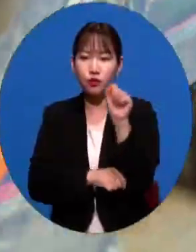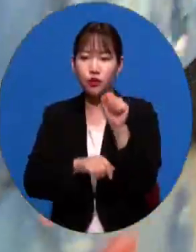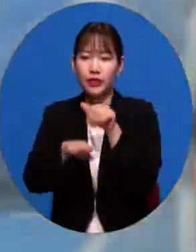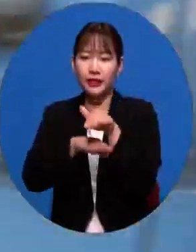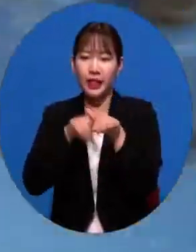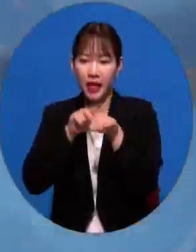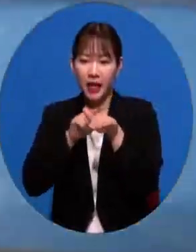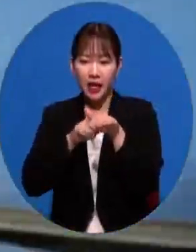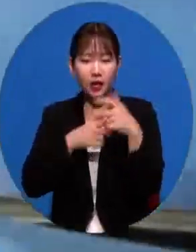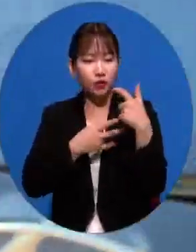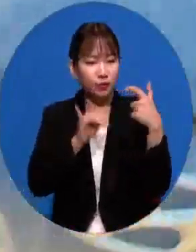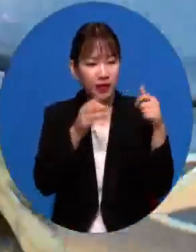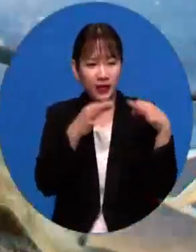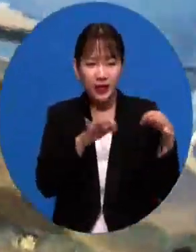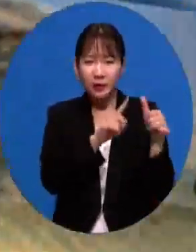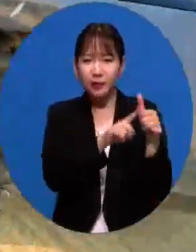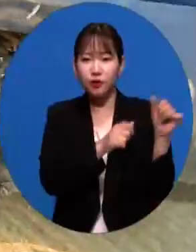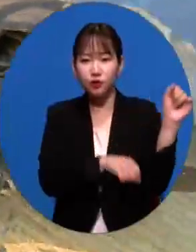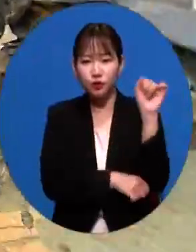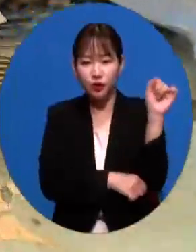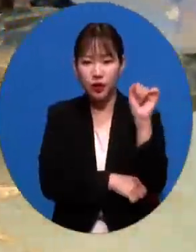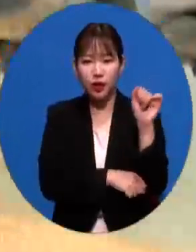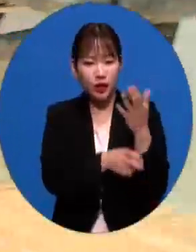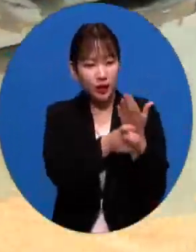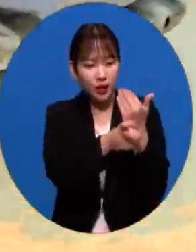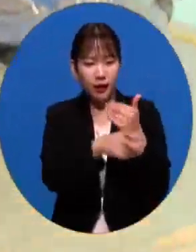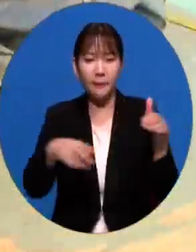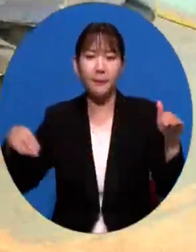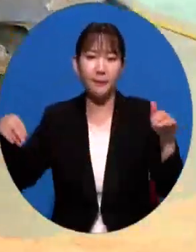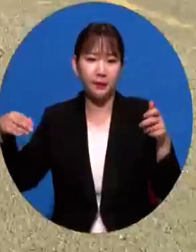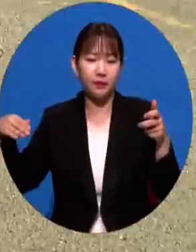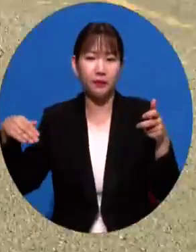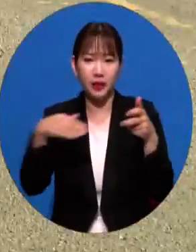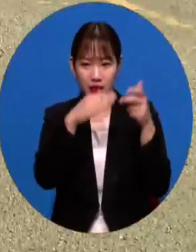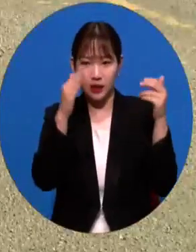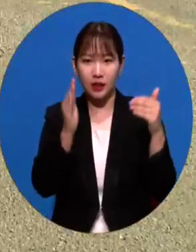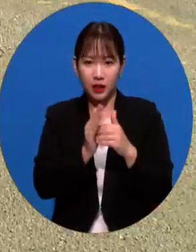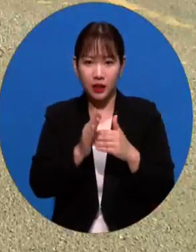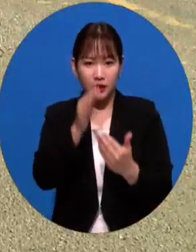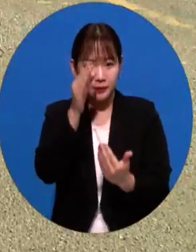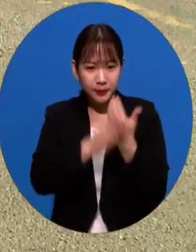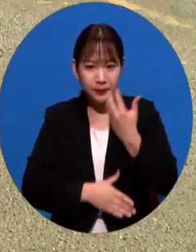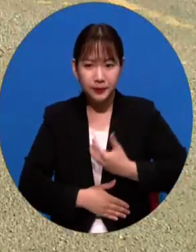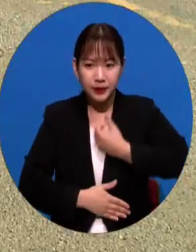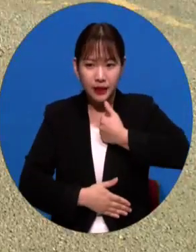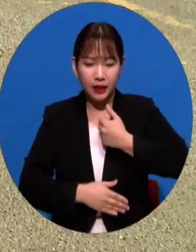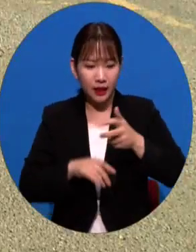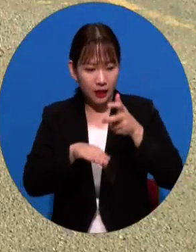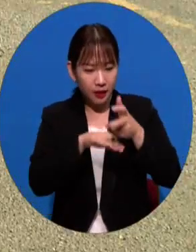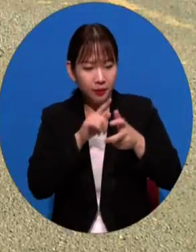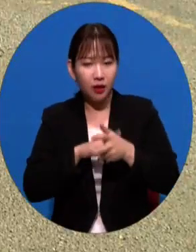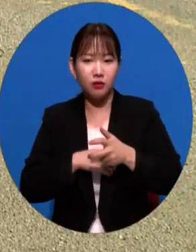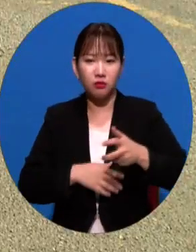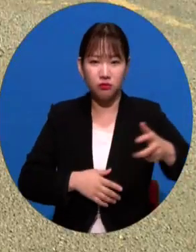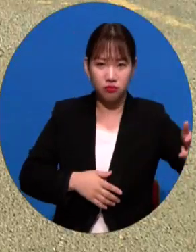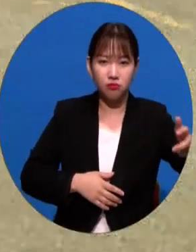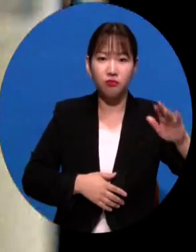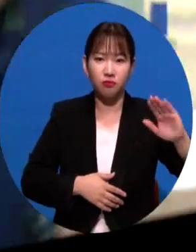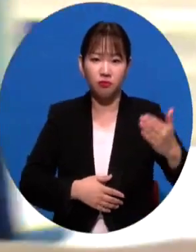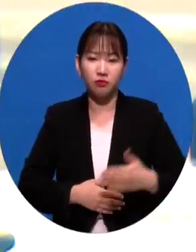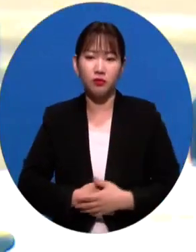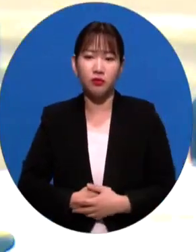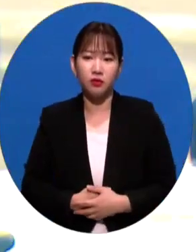승용차가 60대 김모 씨가 몰던 1톤 화물차를 들이받았습니다. 사고 충격으로 화물차는 인근 교차로까지